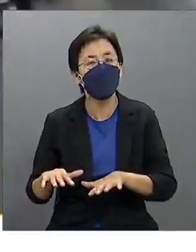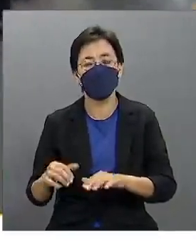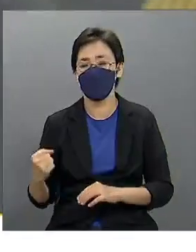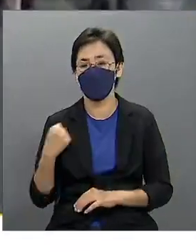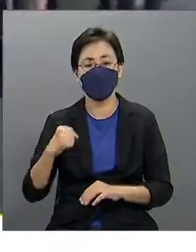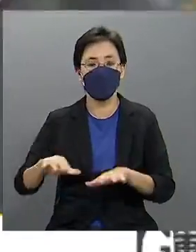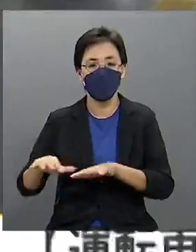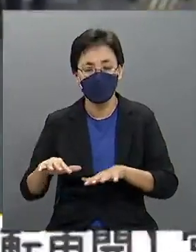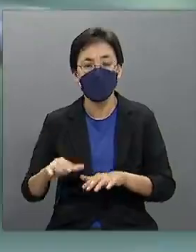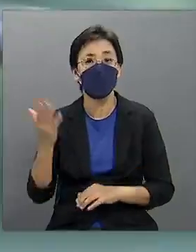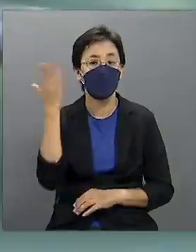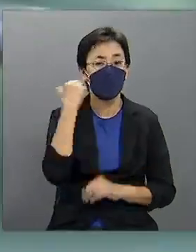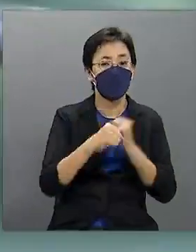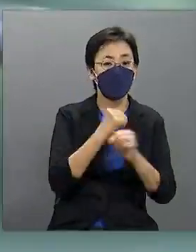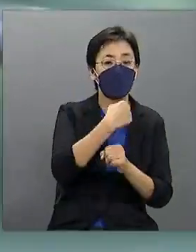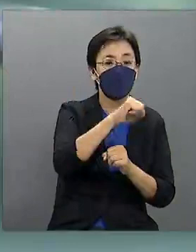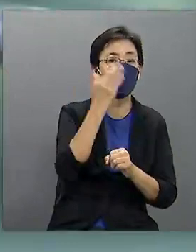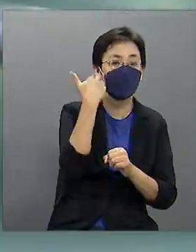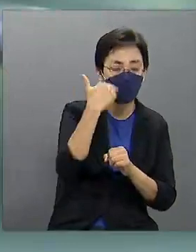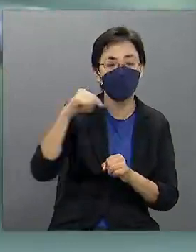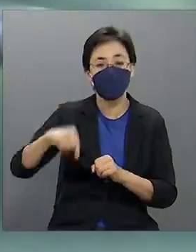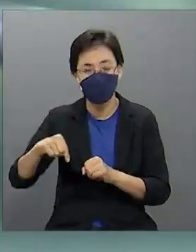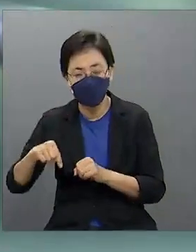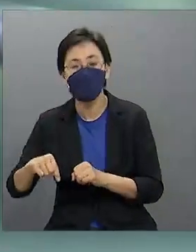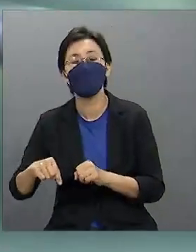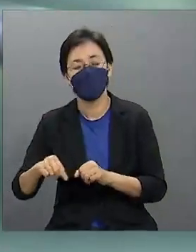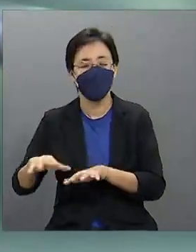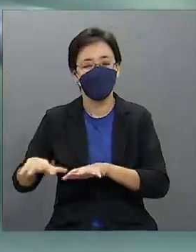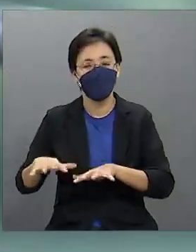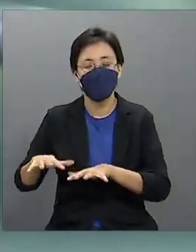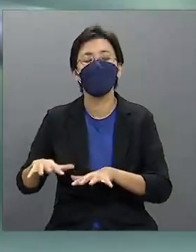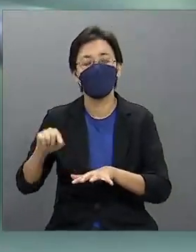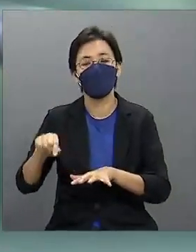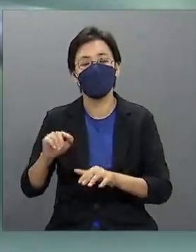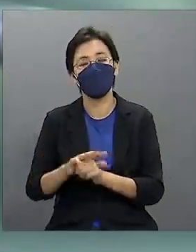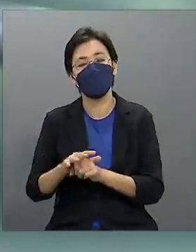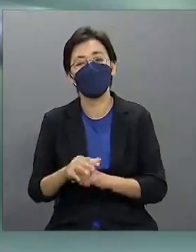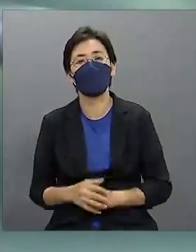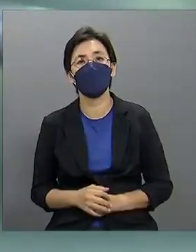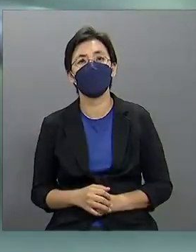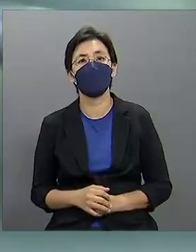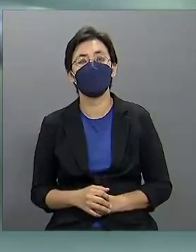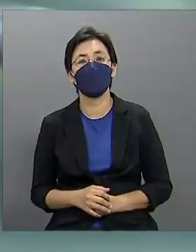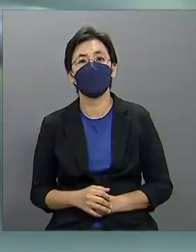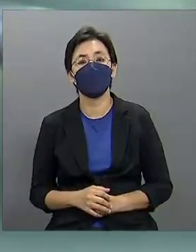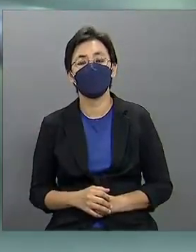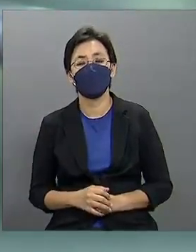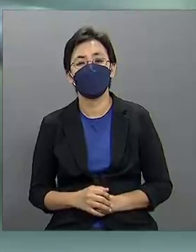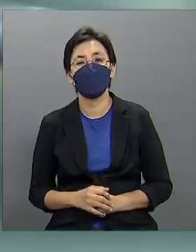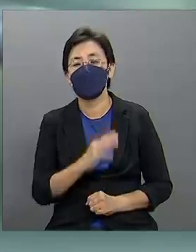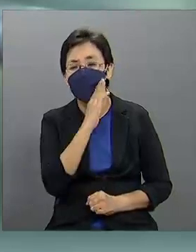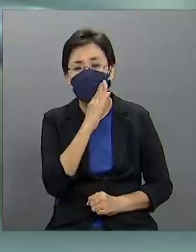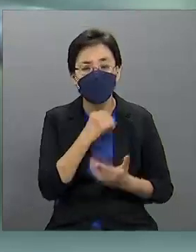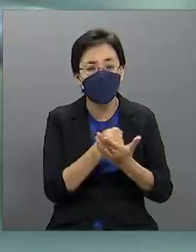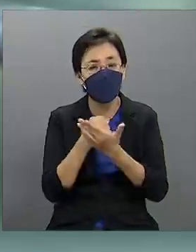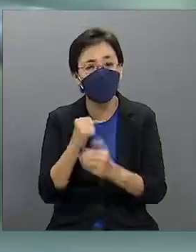whereas 10 ปีที่แรกถาพูถึง podstaw practicing lifeก็อยหจะพูดถการอบพยกพวกองจéntแต่ว่ตอนน